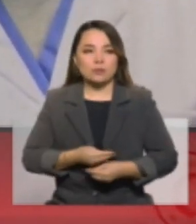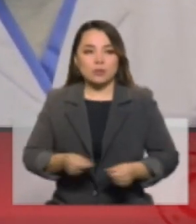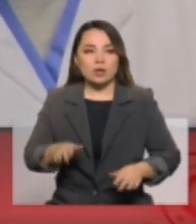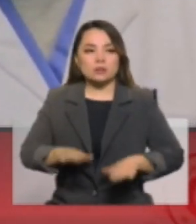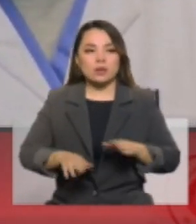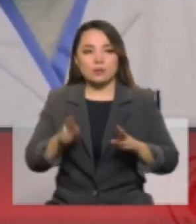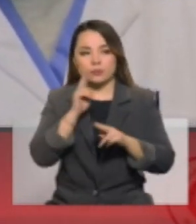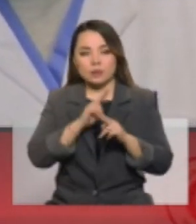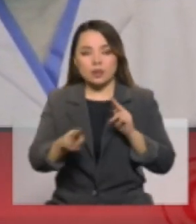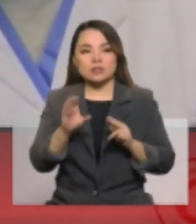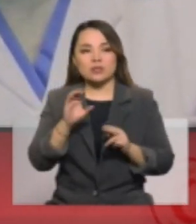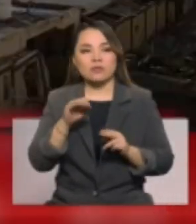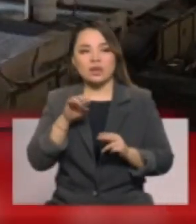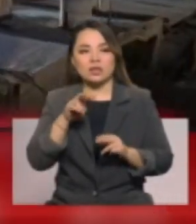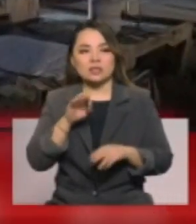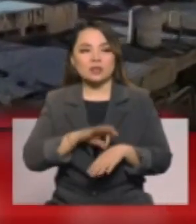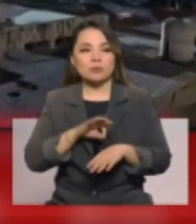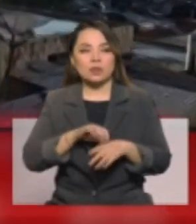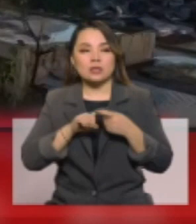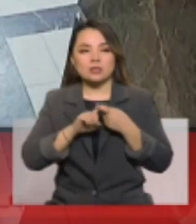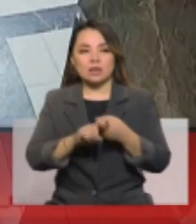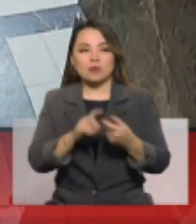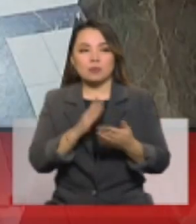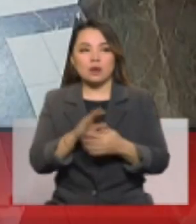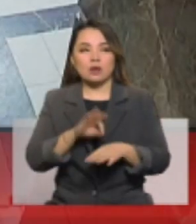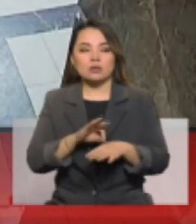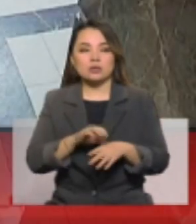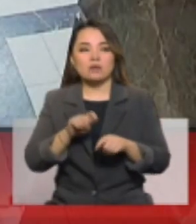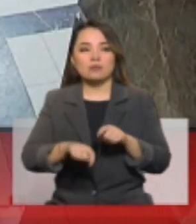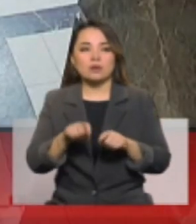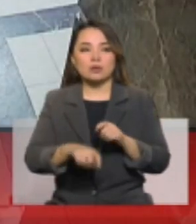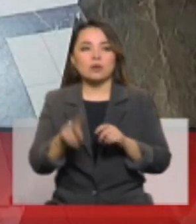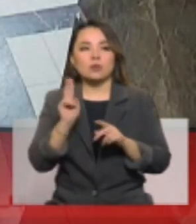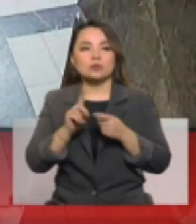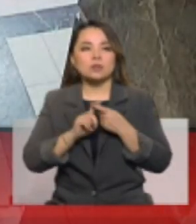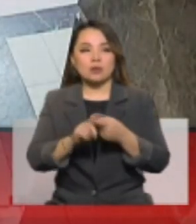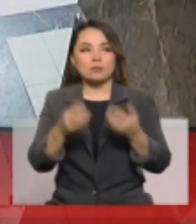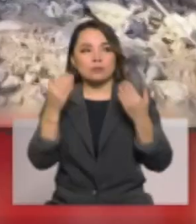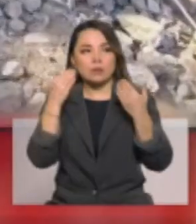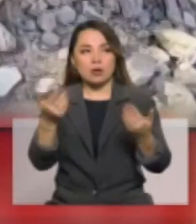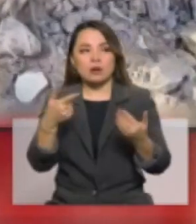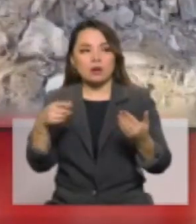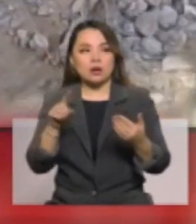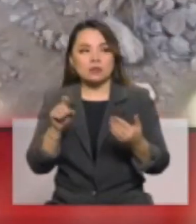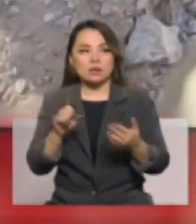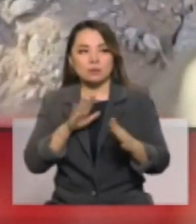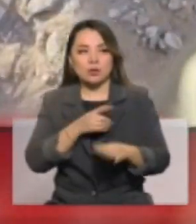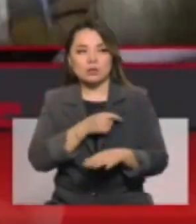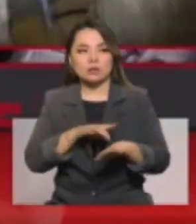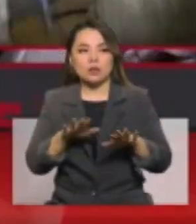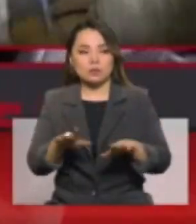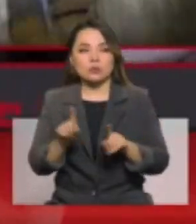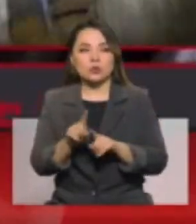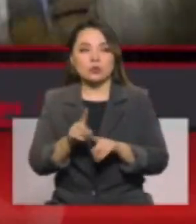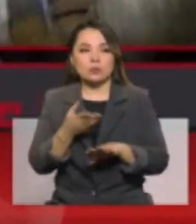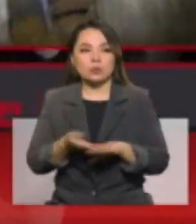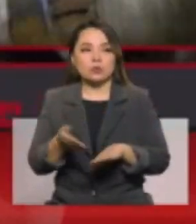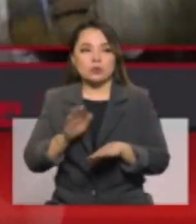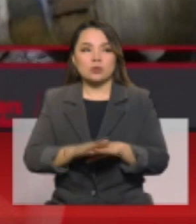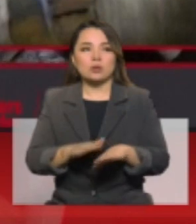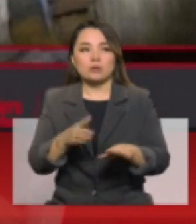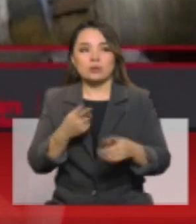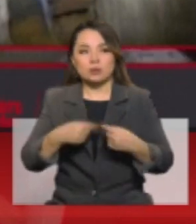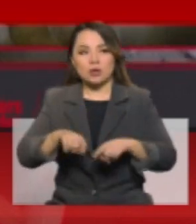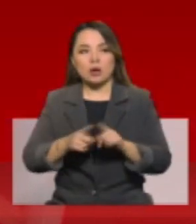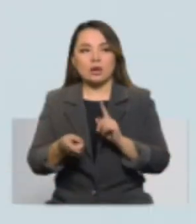жоғалтты. Кейбіреуіне сепсис болған. Сәбилер ауыр инфекцияны қайдан жұқтырған? Газадағы аурухана неліктен соғыстың ошағына